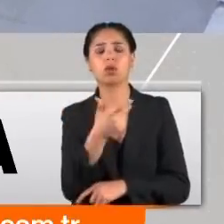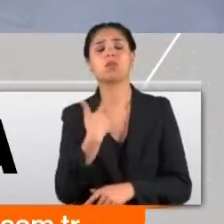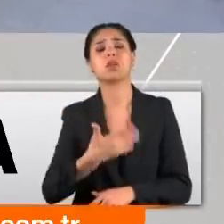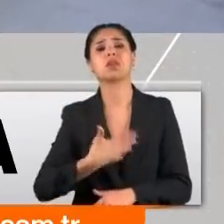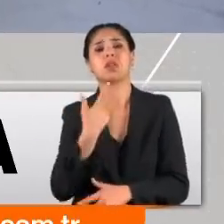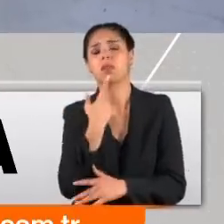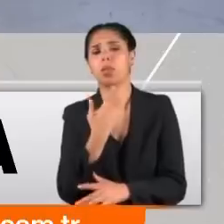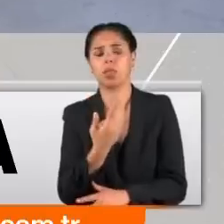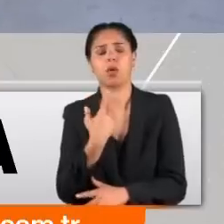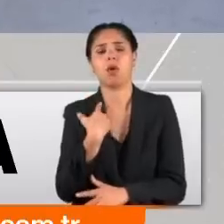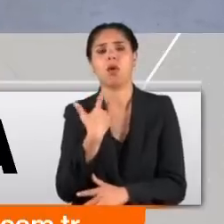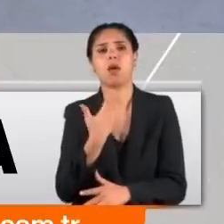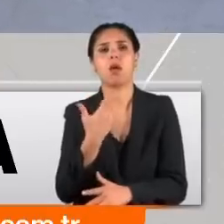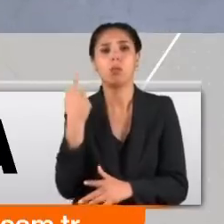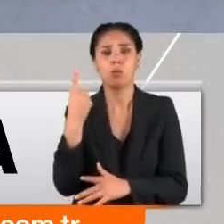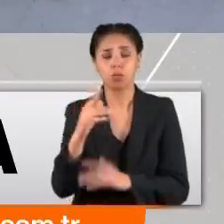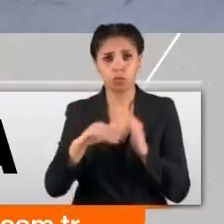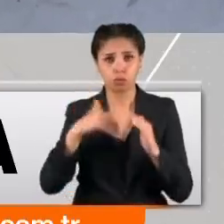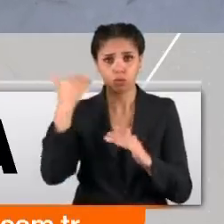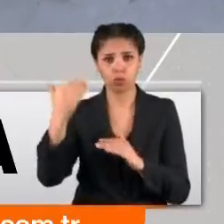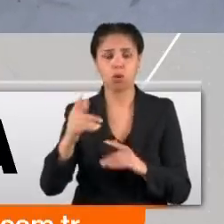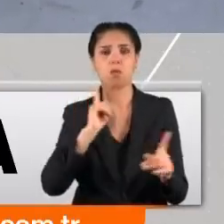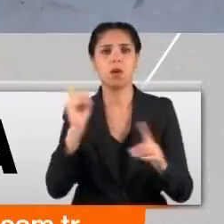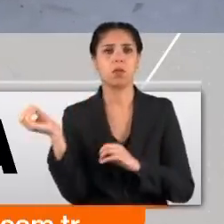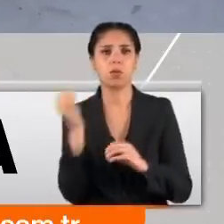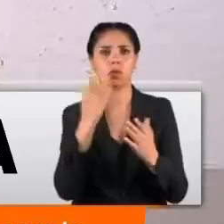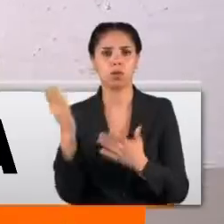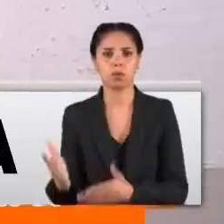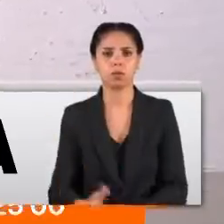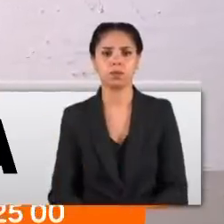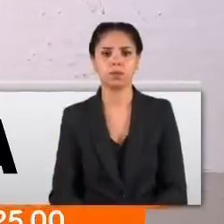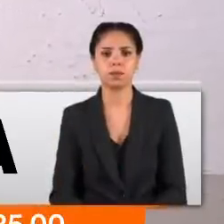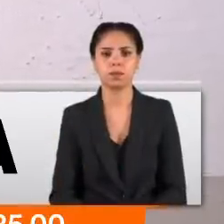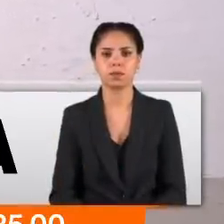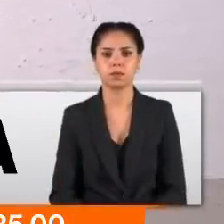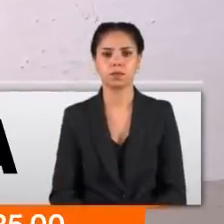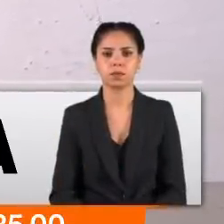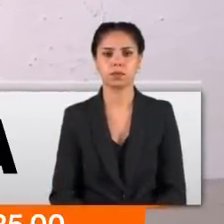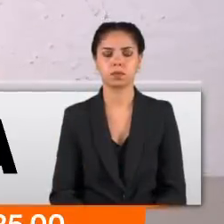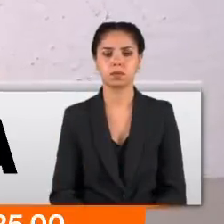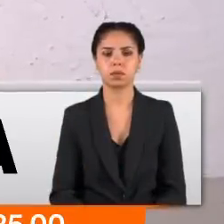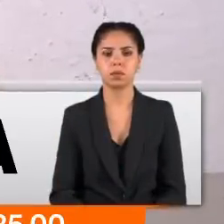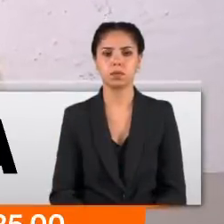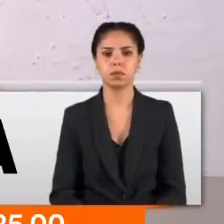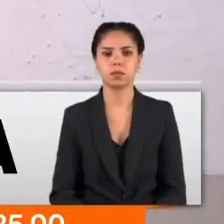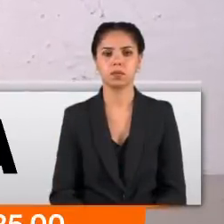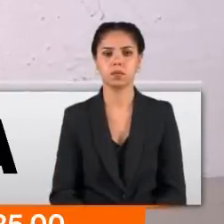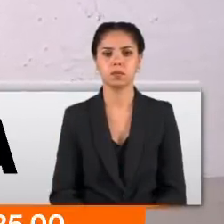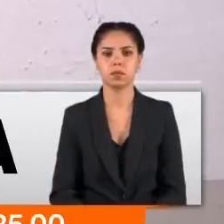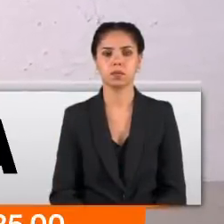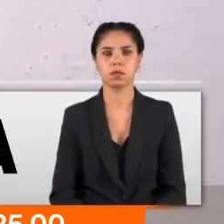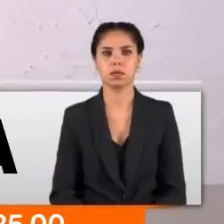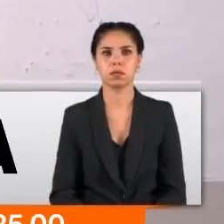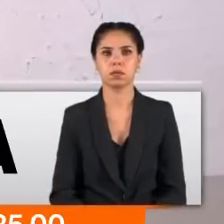niyetinin olmadığını söyledi. Ardından da adliye sevk edildi. Şey, ben onlarla oyun oynamak istedim. Onlar beni